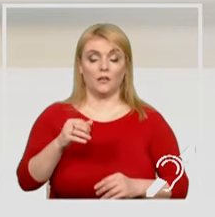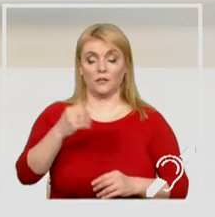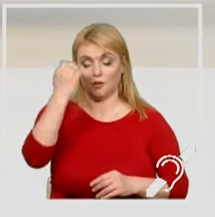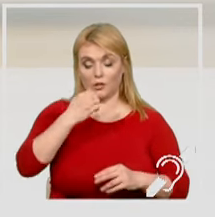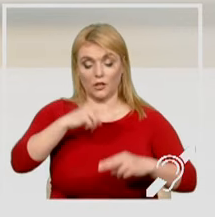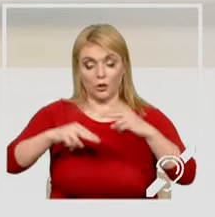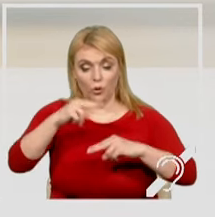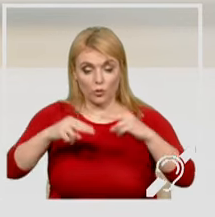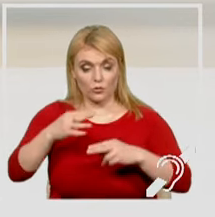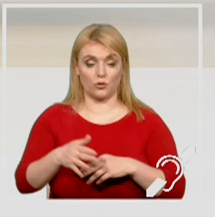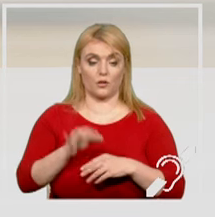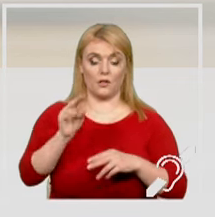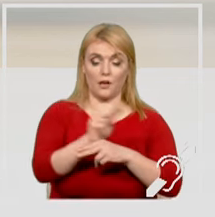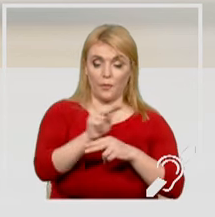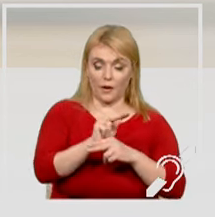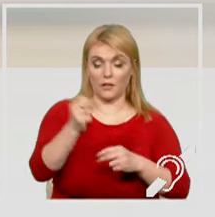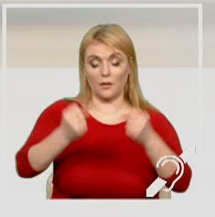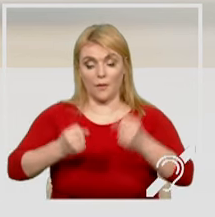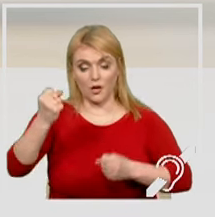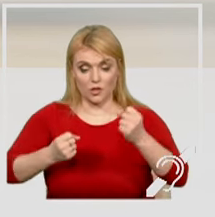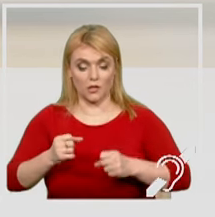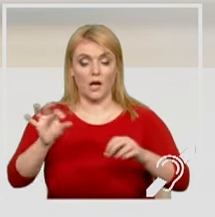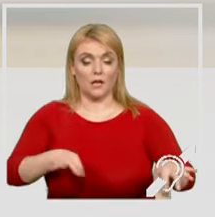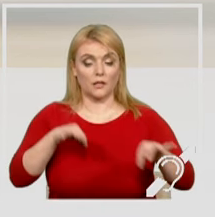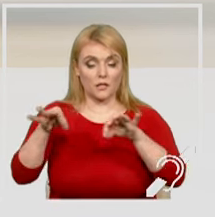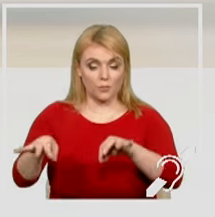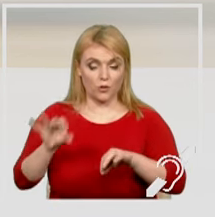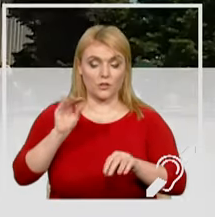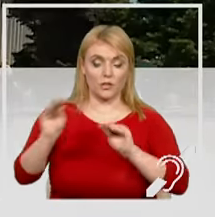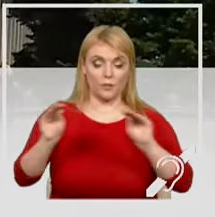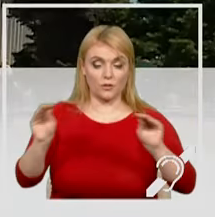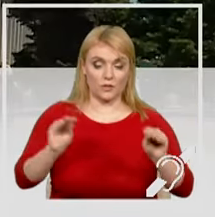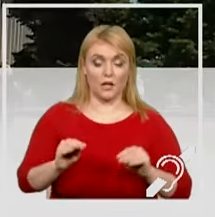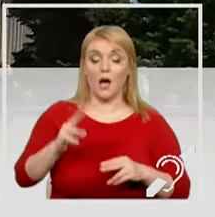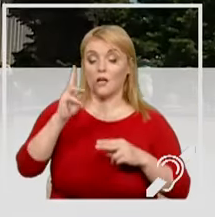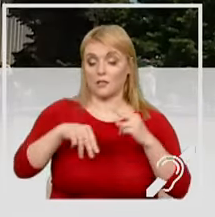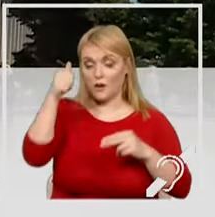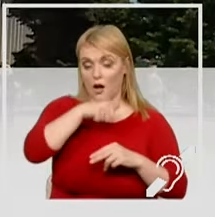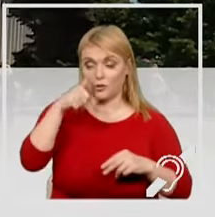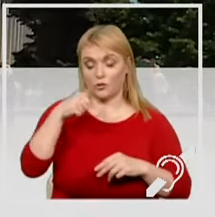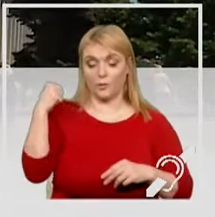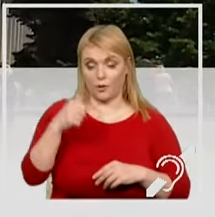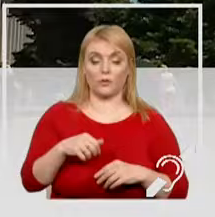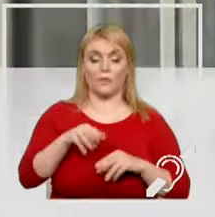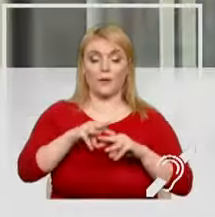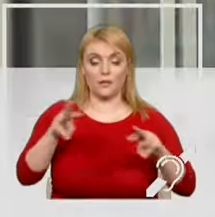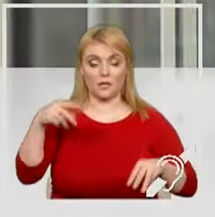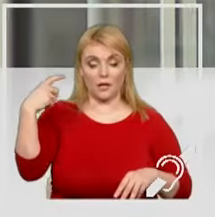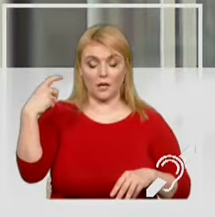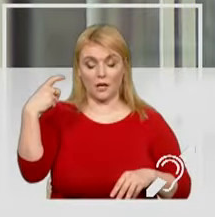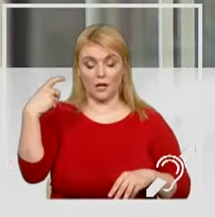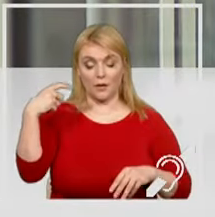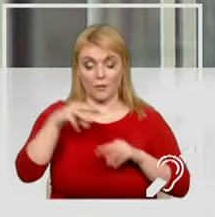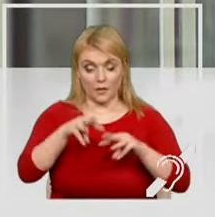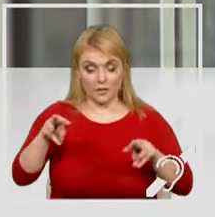comerț, întreținerea și repararea autovehiculelor, transport și depozitare. La sfârșitul anului trecut, Ministerul Economiei și